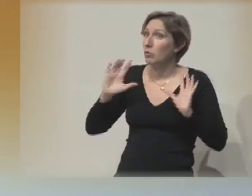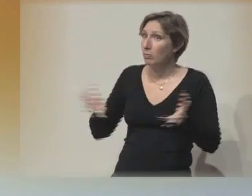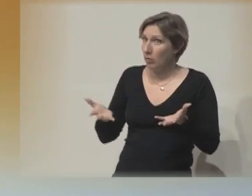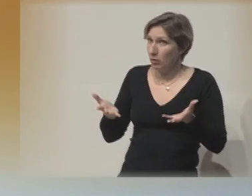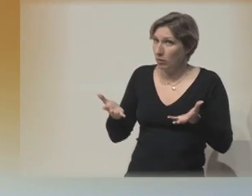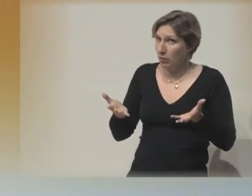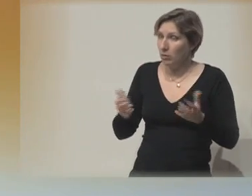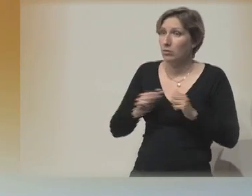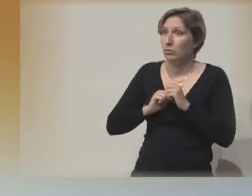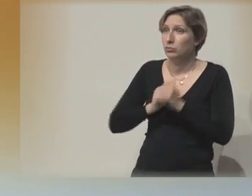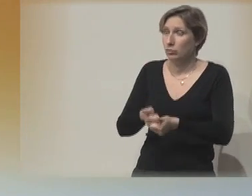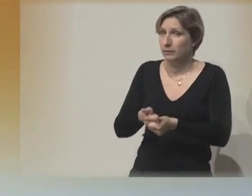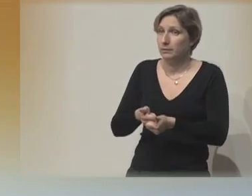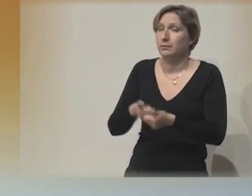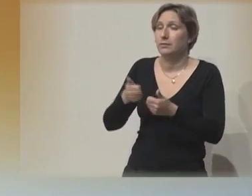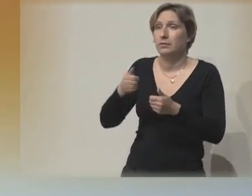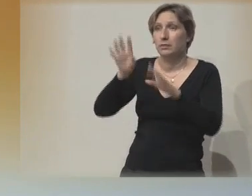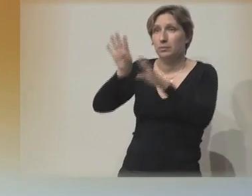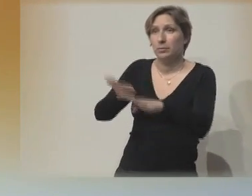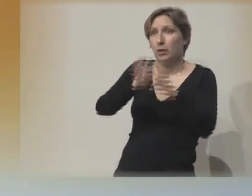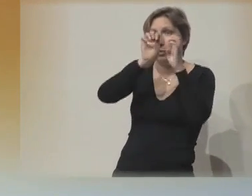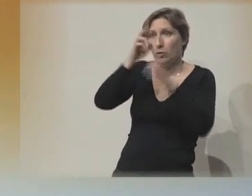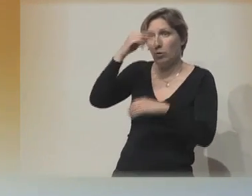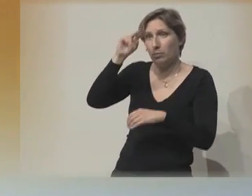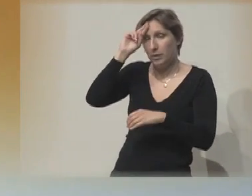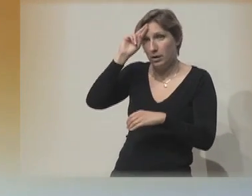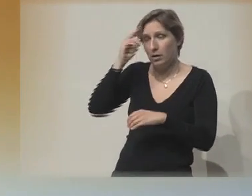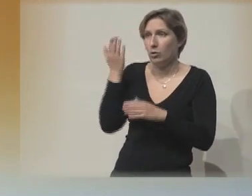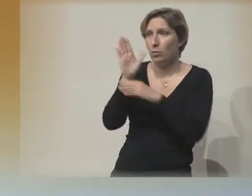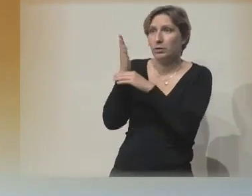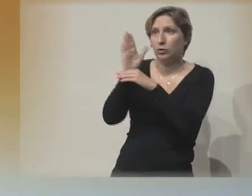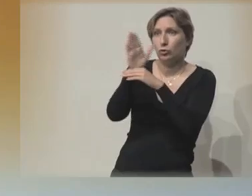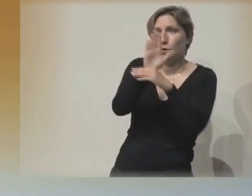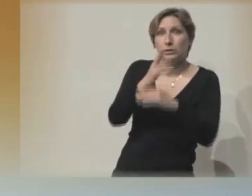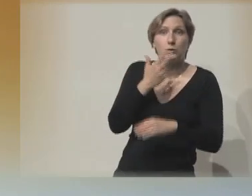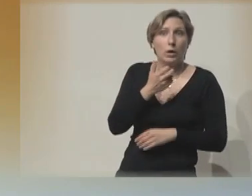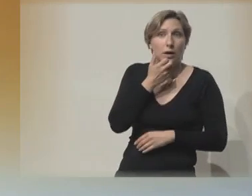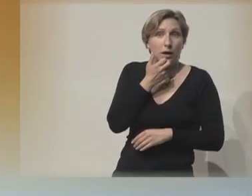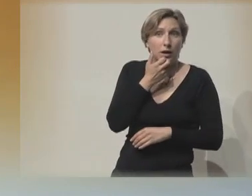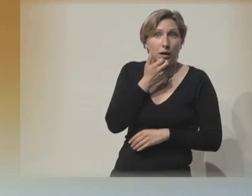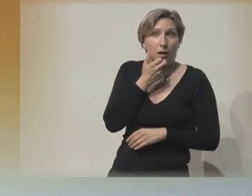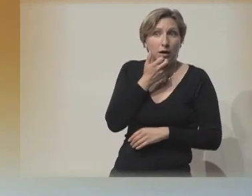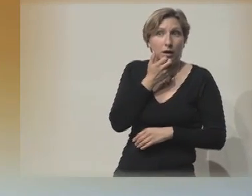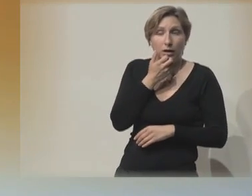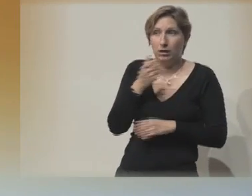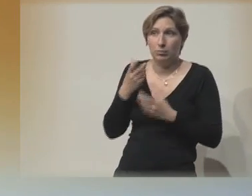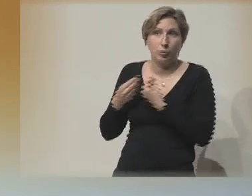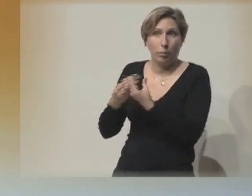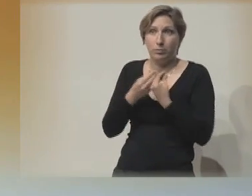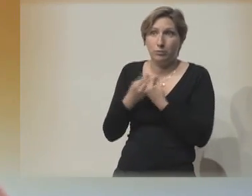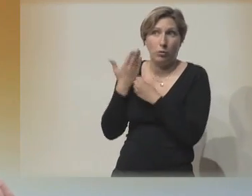l'accord entre le Parlement européen, les représentants des citoyens, les représentants des